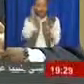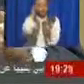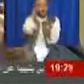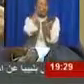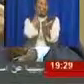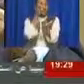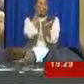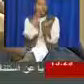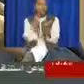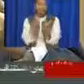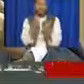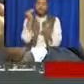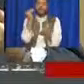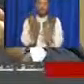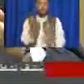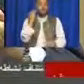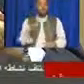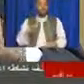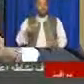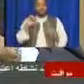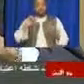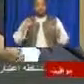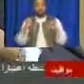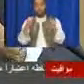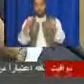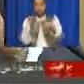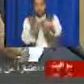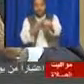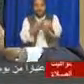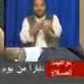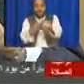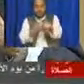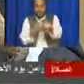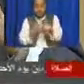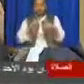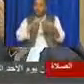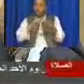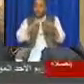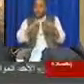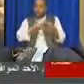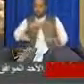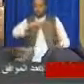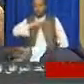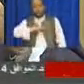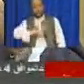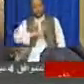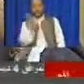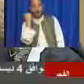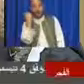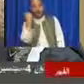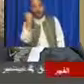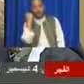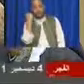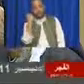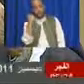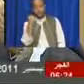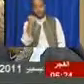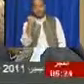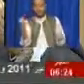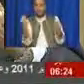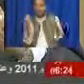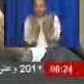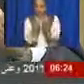ياخذ حقها وياخذ القصاص لكن الطرف الاخر يبقى لا يهدا لكن عندما تامره بالصلاح والطرف القوي